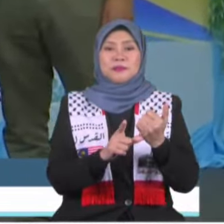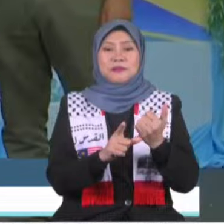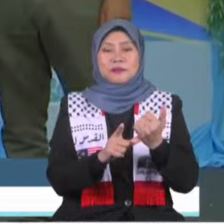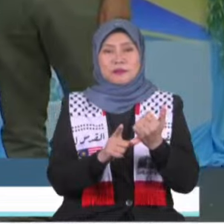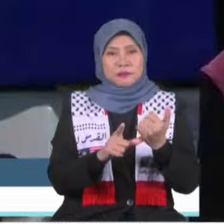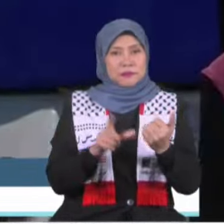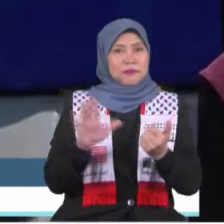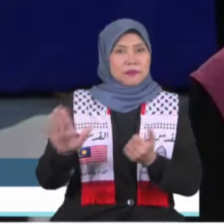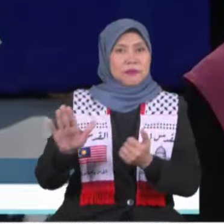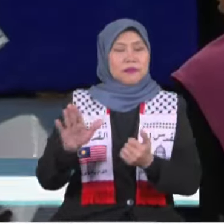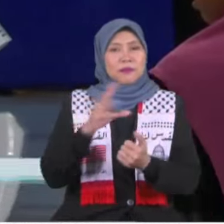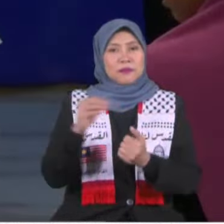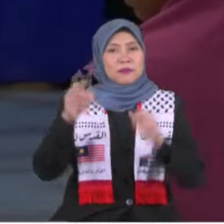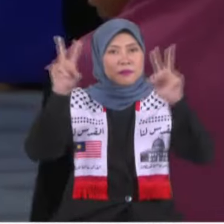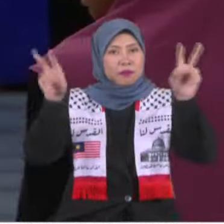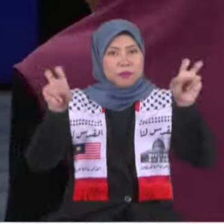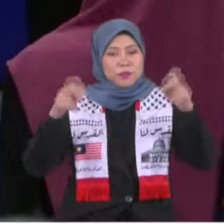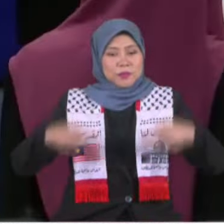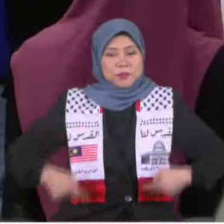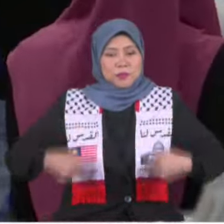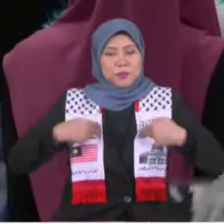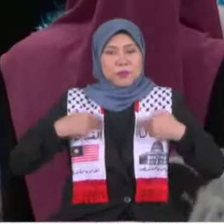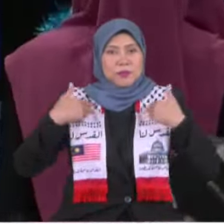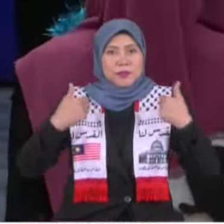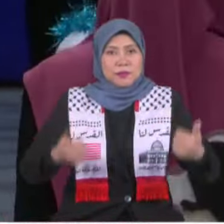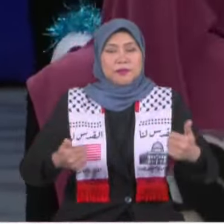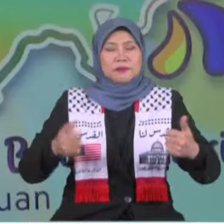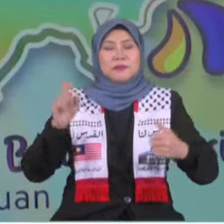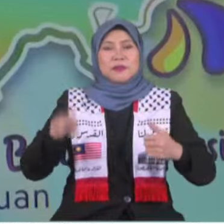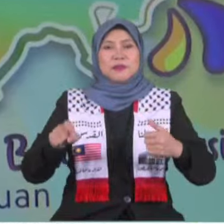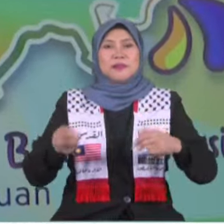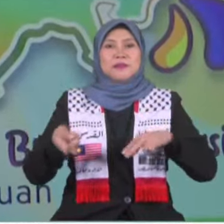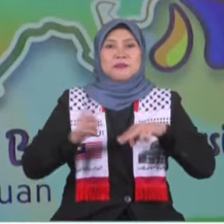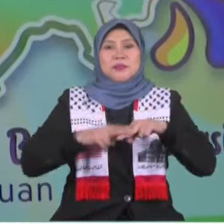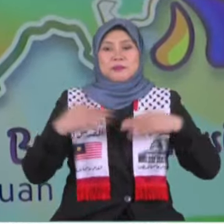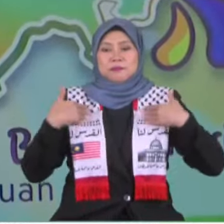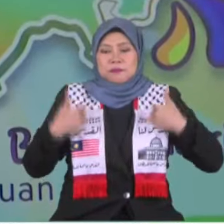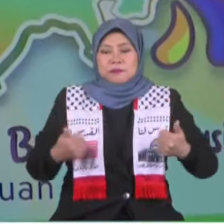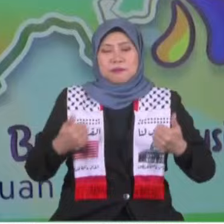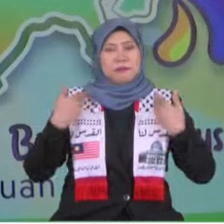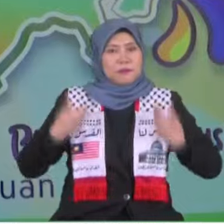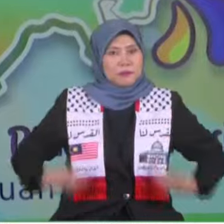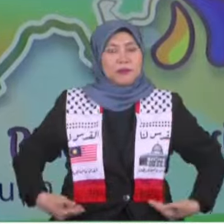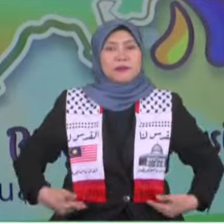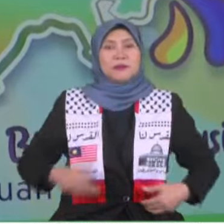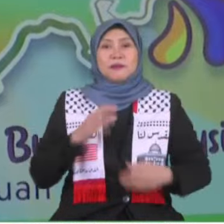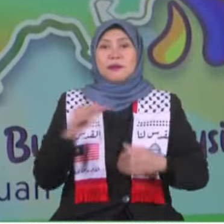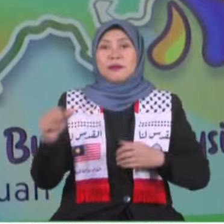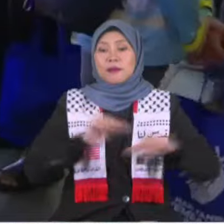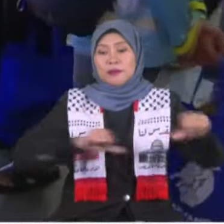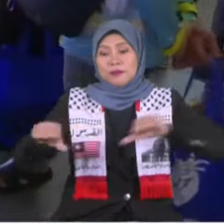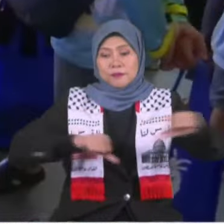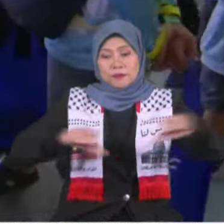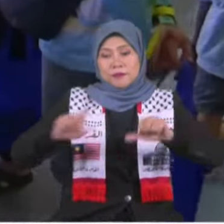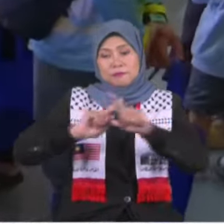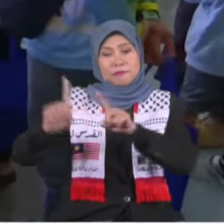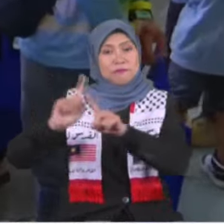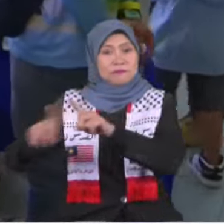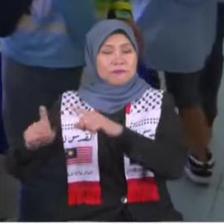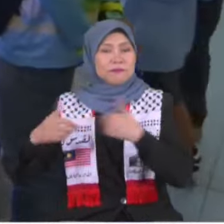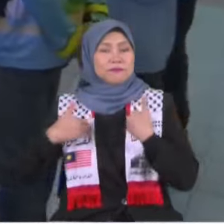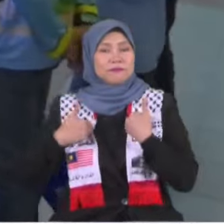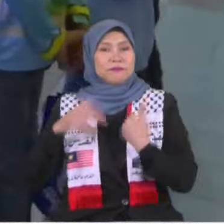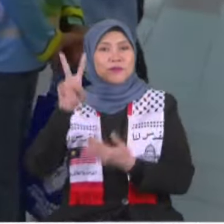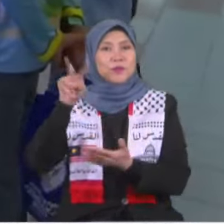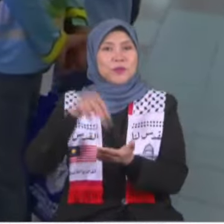Sidi bertemakan budayakan hidup sihat, tingkatkan imuniti badan. Pelbagai aktiviti menarik disediakan buat